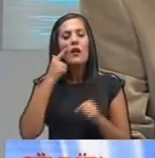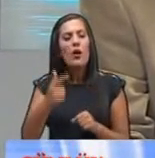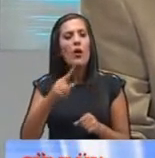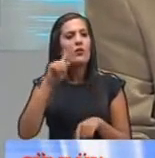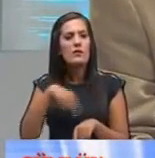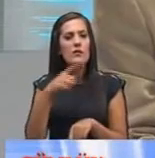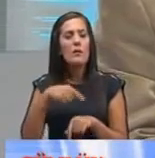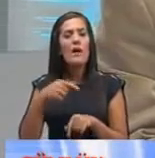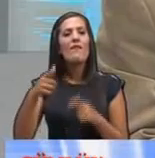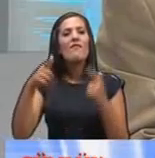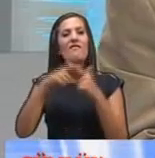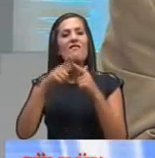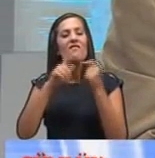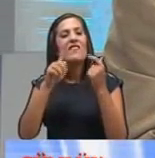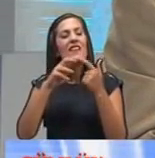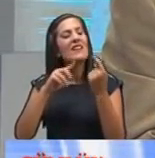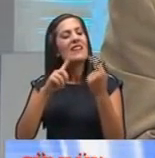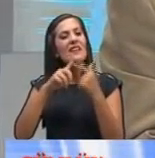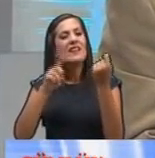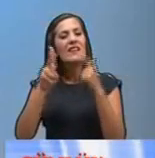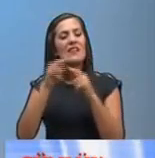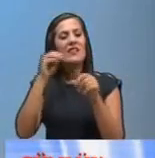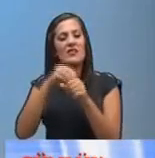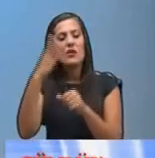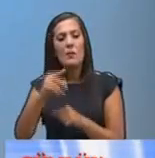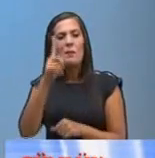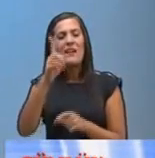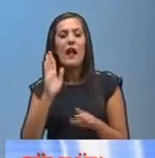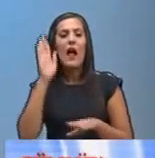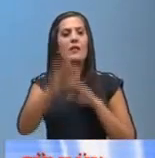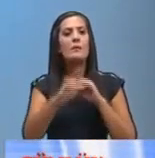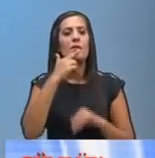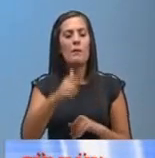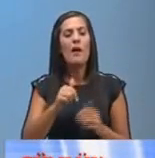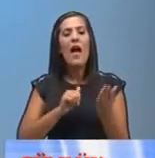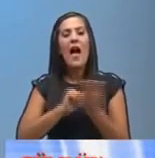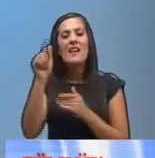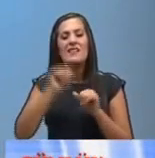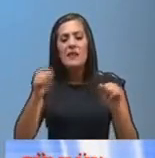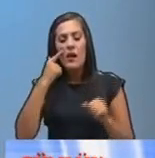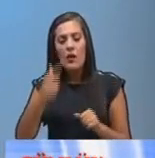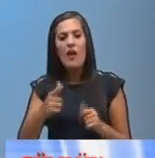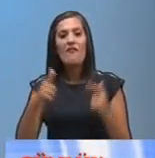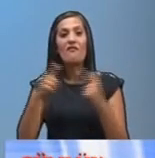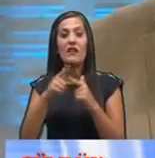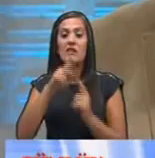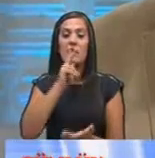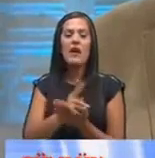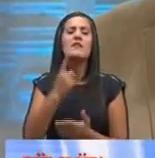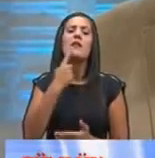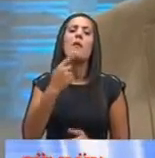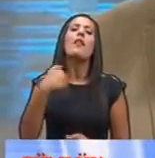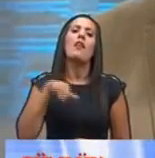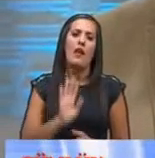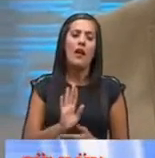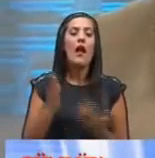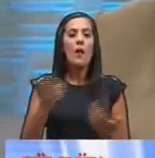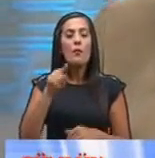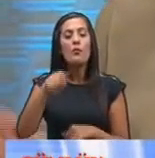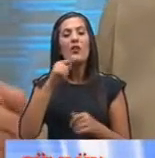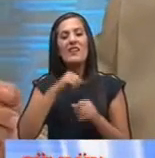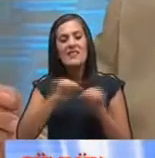olayı fıtıklaşmanın bir anlamda ilk aşamasıdır. Yani her dejenerasyon mutlaka fıtıklaşacak demek değildir.